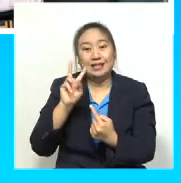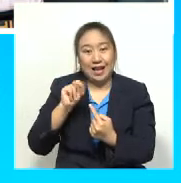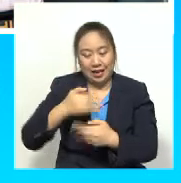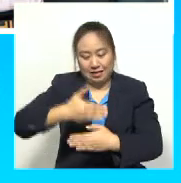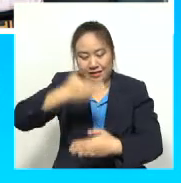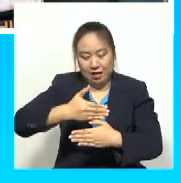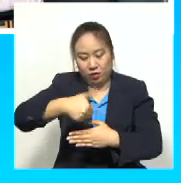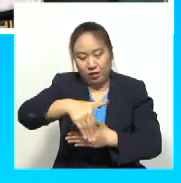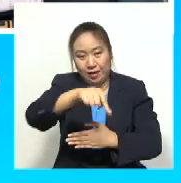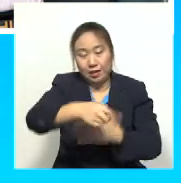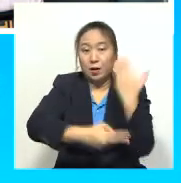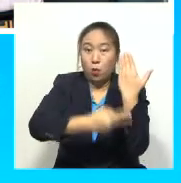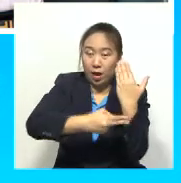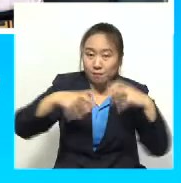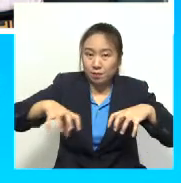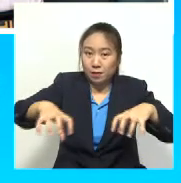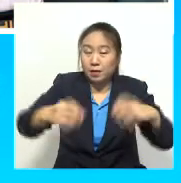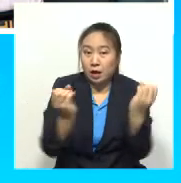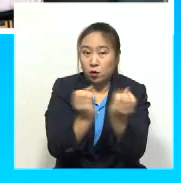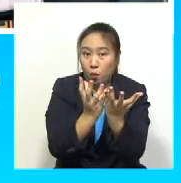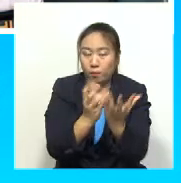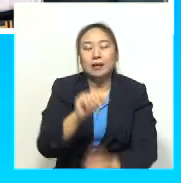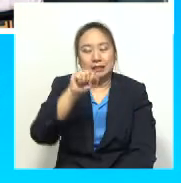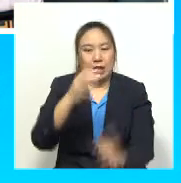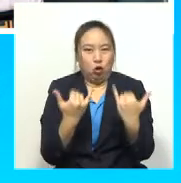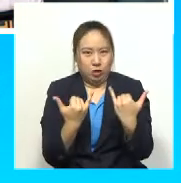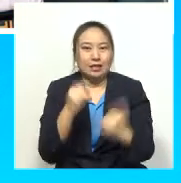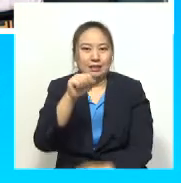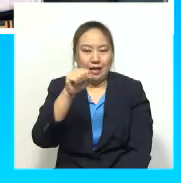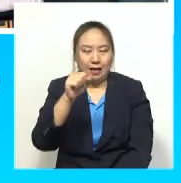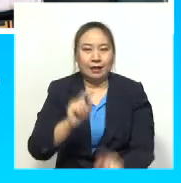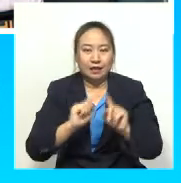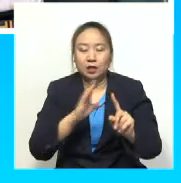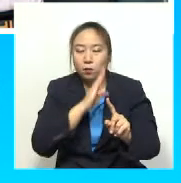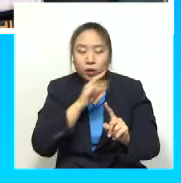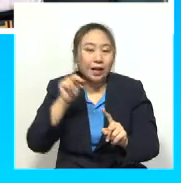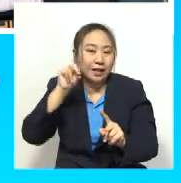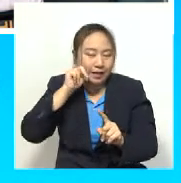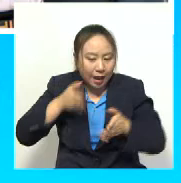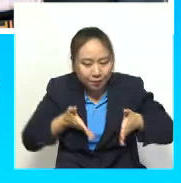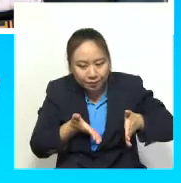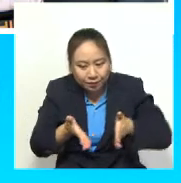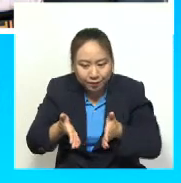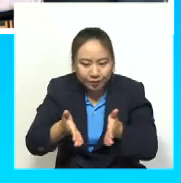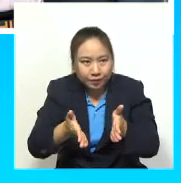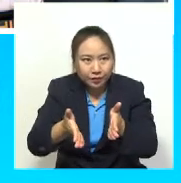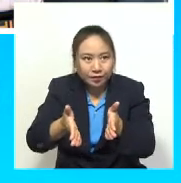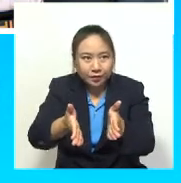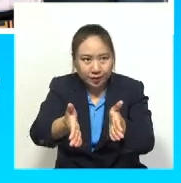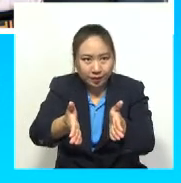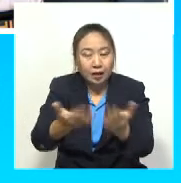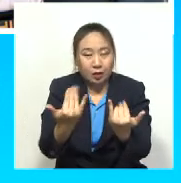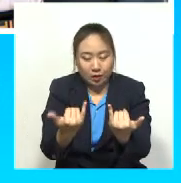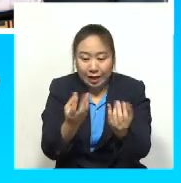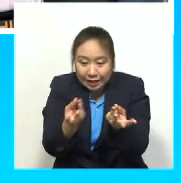มีอะไรที่ได้รับผลกระทบไป ณเวลานี้ ณเวลานี้แต่ว่าถ้าไล่เรียงเส้นทางน้ำมา ครับ เมื่อสักครู่นี้